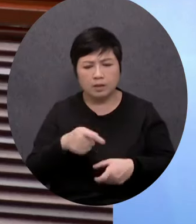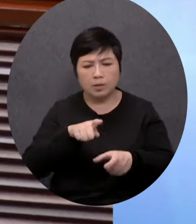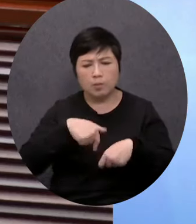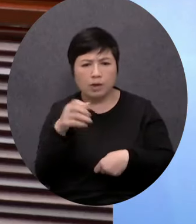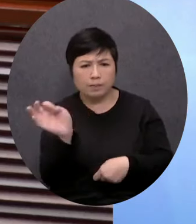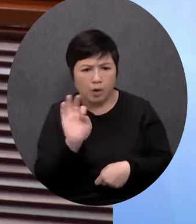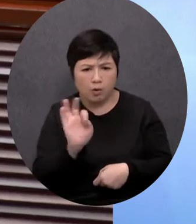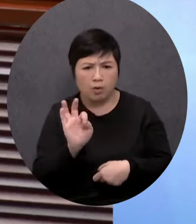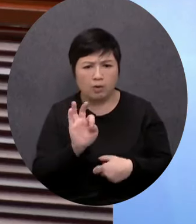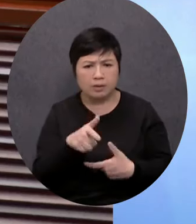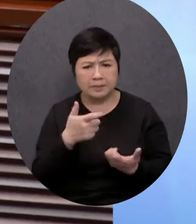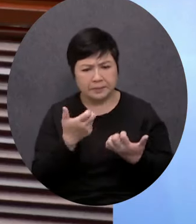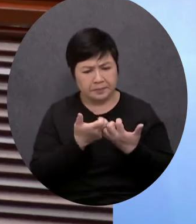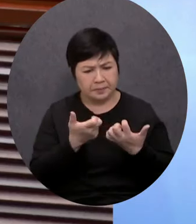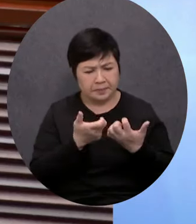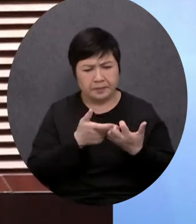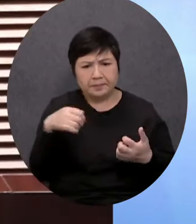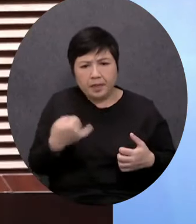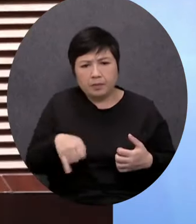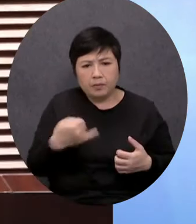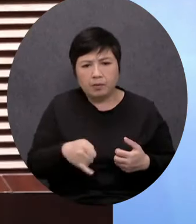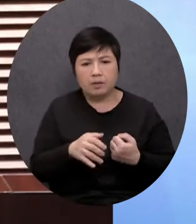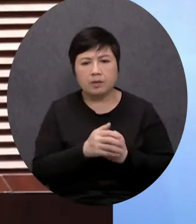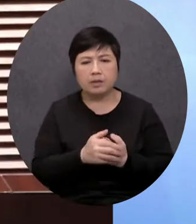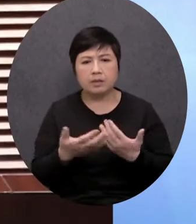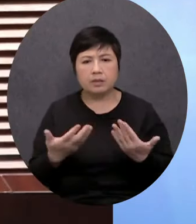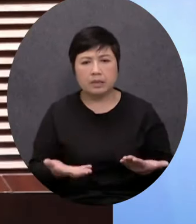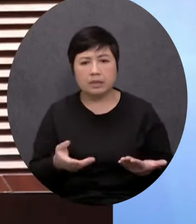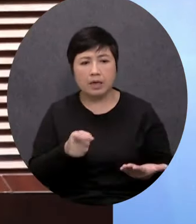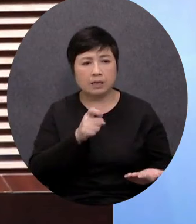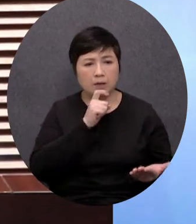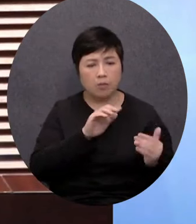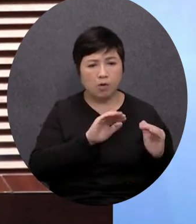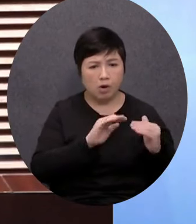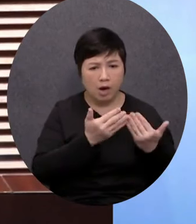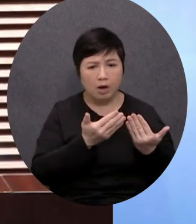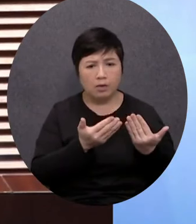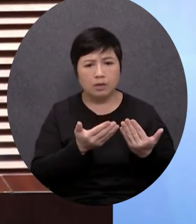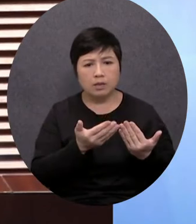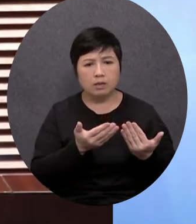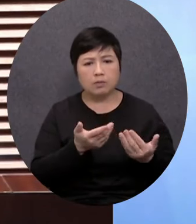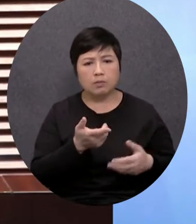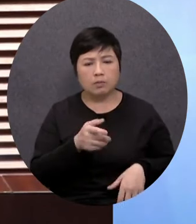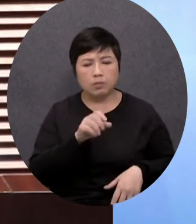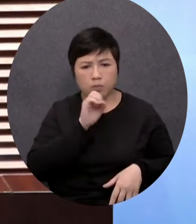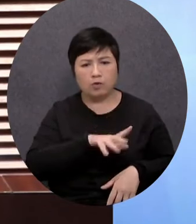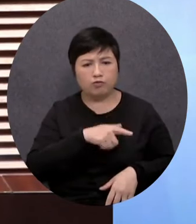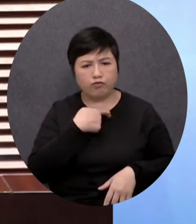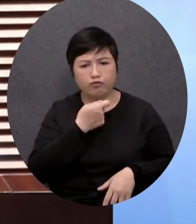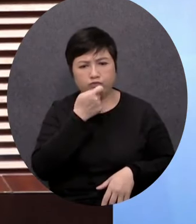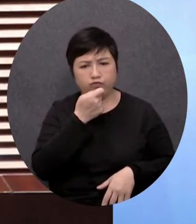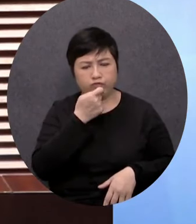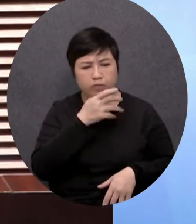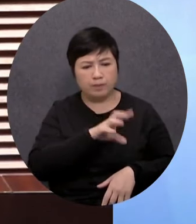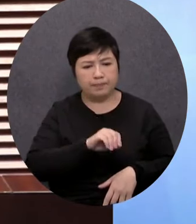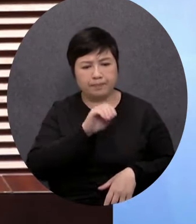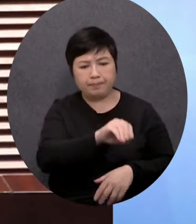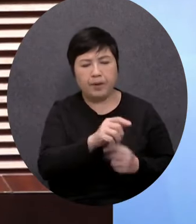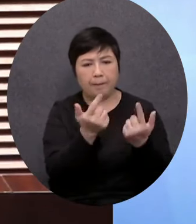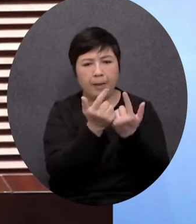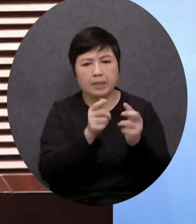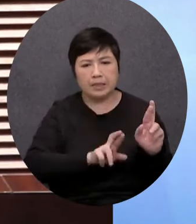咧，咁呢條數真係計唔掂喎。 因為依家都有啲院校咧係已經係表示會願意落户北